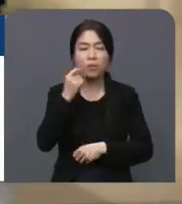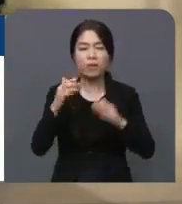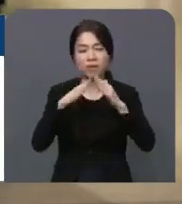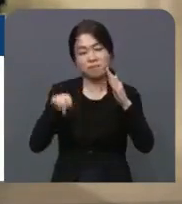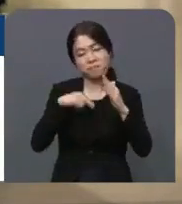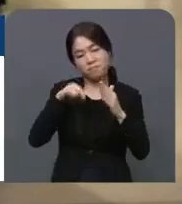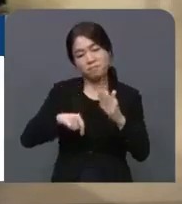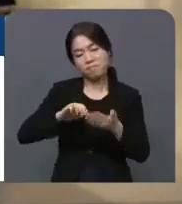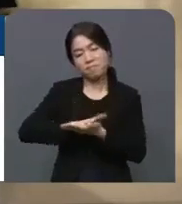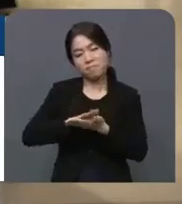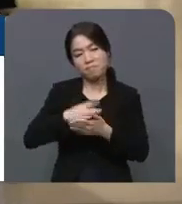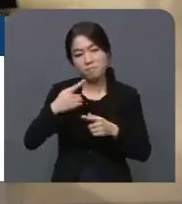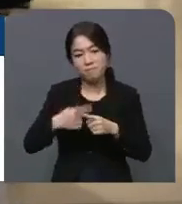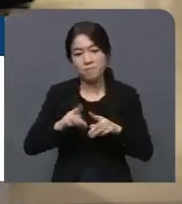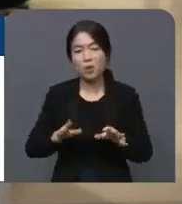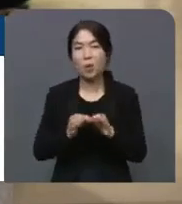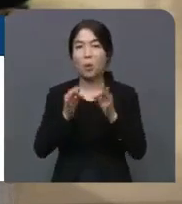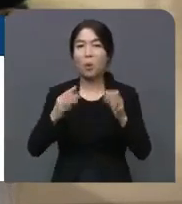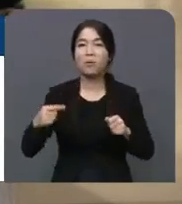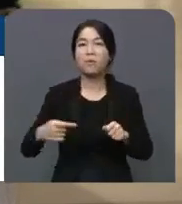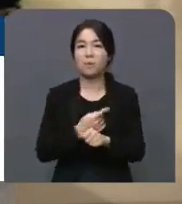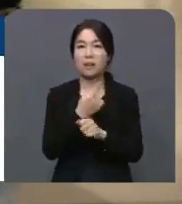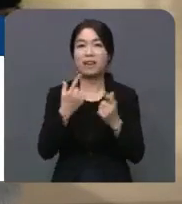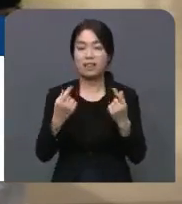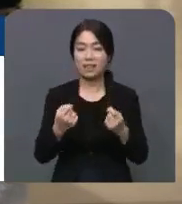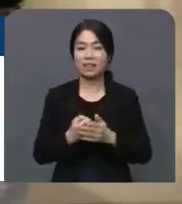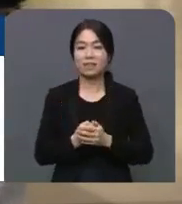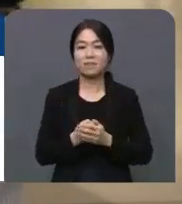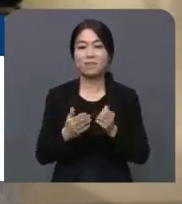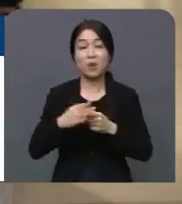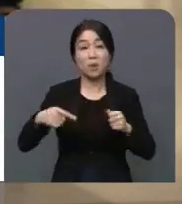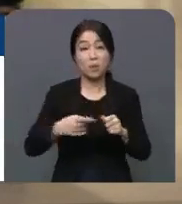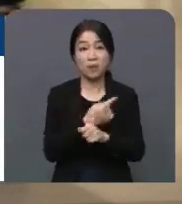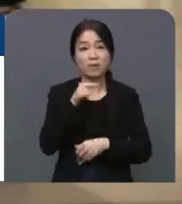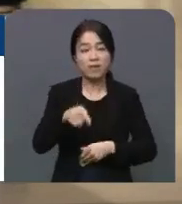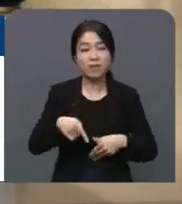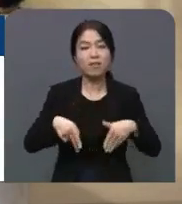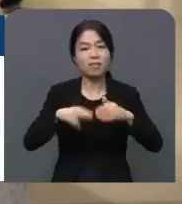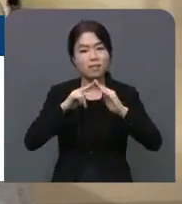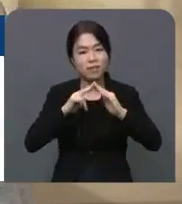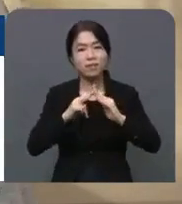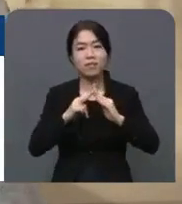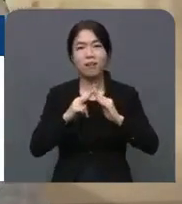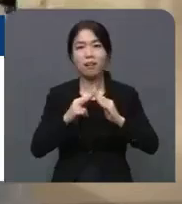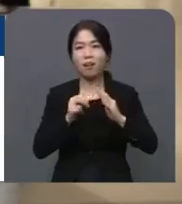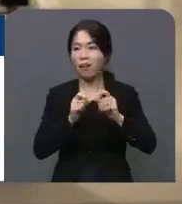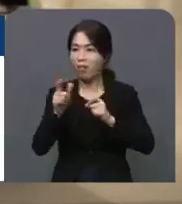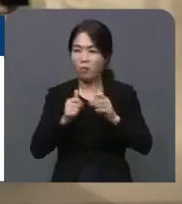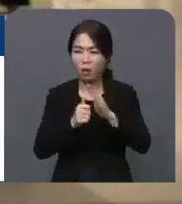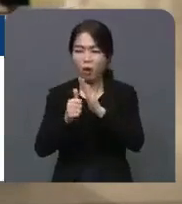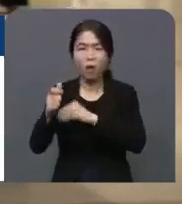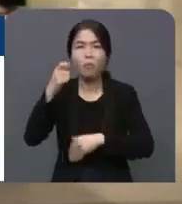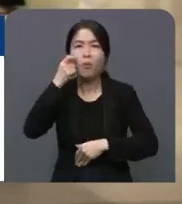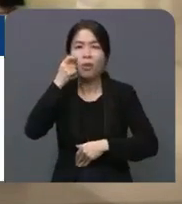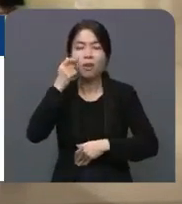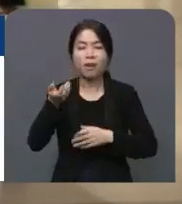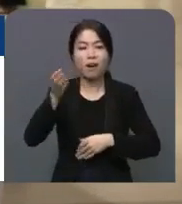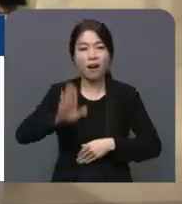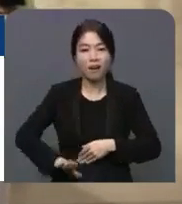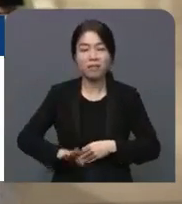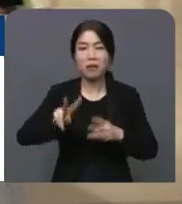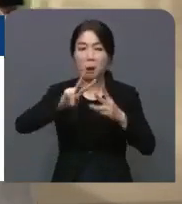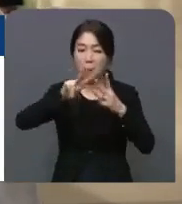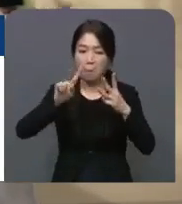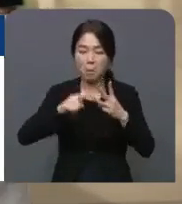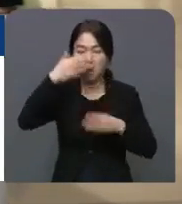안에서만 놀다가 지금 되게 오랜만에 지금 갑자기 외출한 것 같아요. 외출하고 외출해서도 이런 시설을 거의 못 들어왔었는데 다행히 1단계